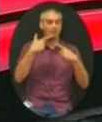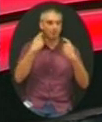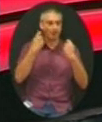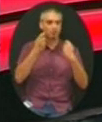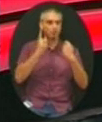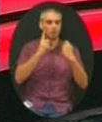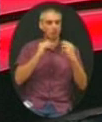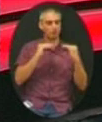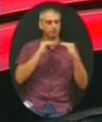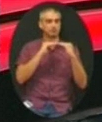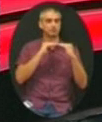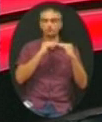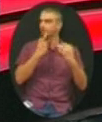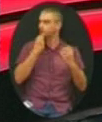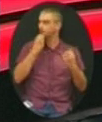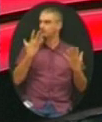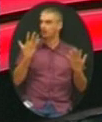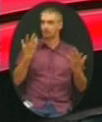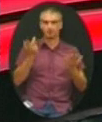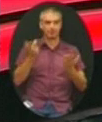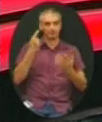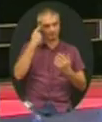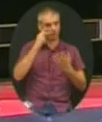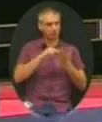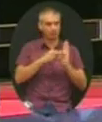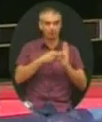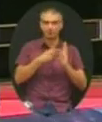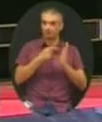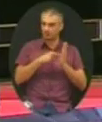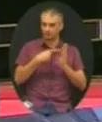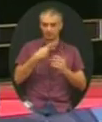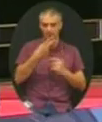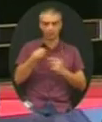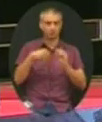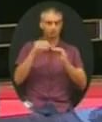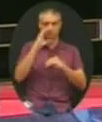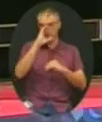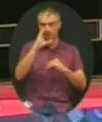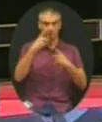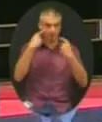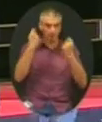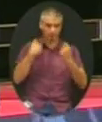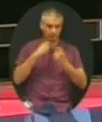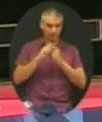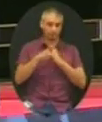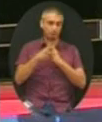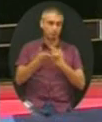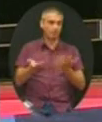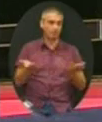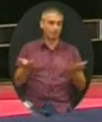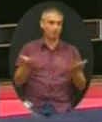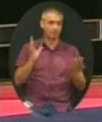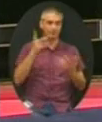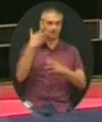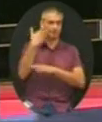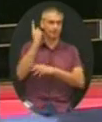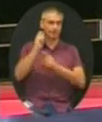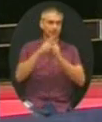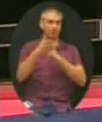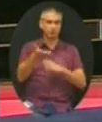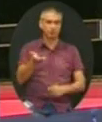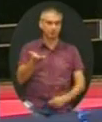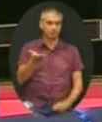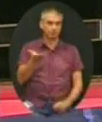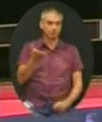היא לא עולה בקנה אחד עם עמדות פוליטיות. ולכן את ואני כנראה צורכים תרבות, נכון? ואנחנו משלמים על זה. למה המדינה צריכה לשלם על